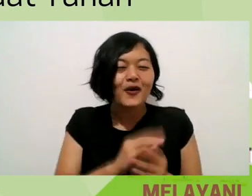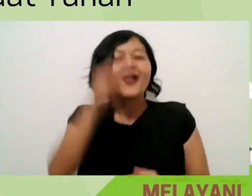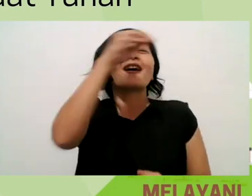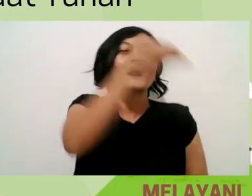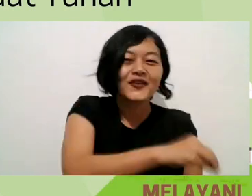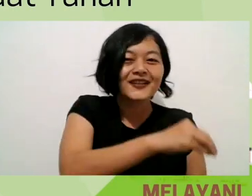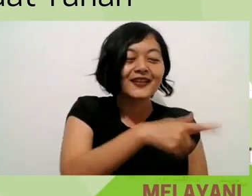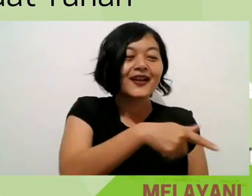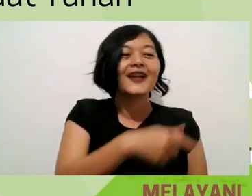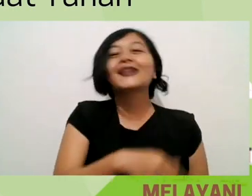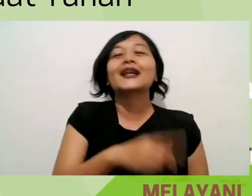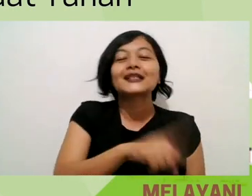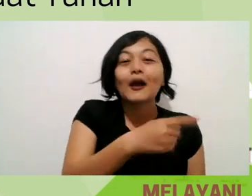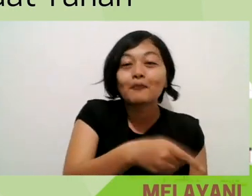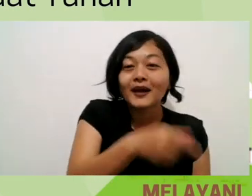ini.